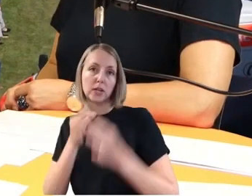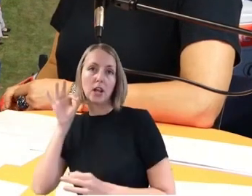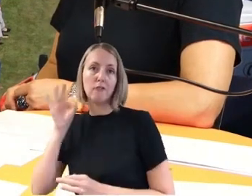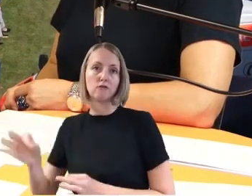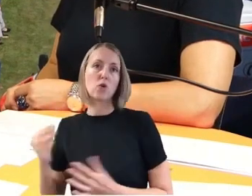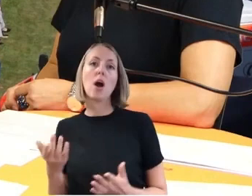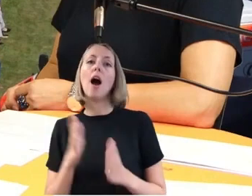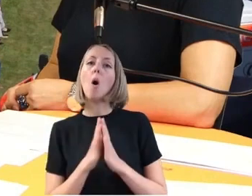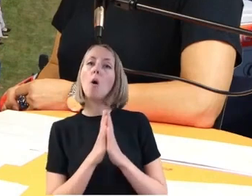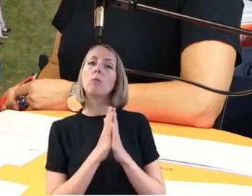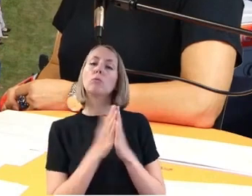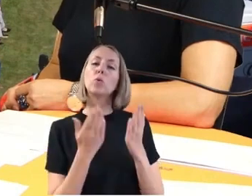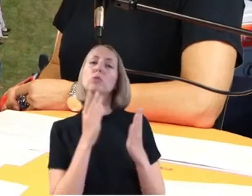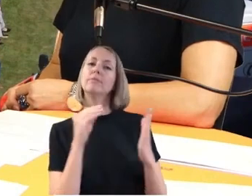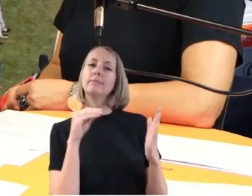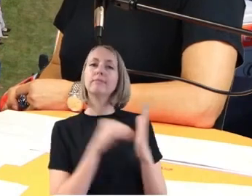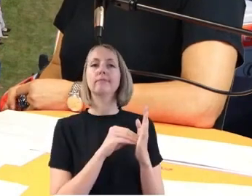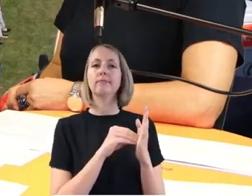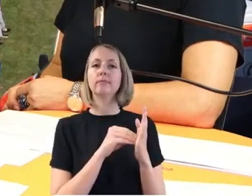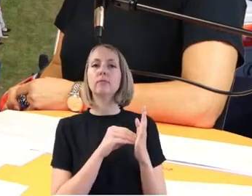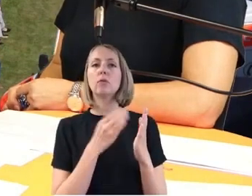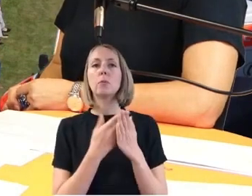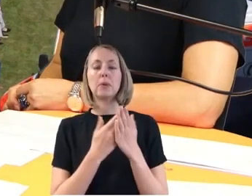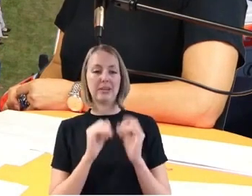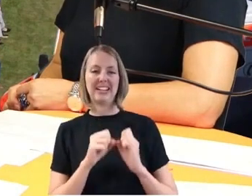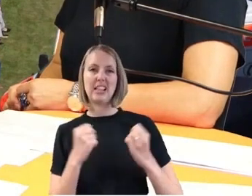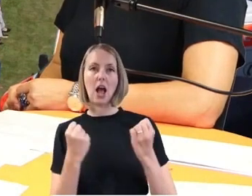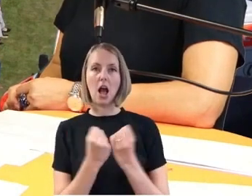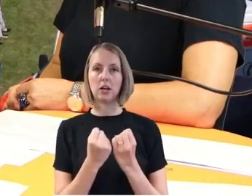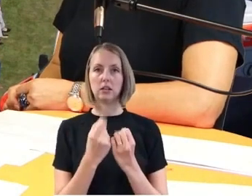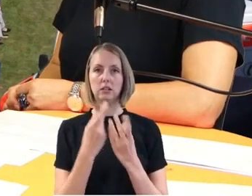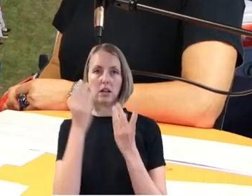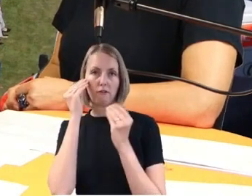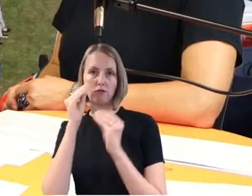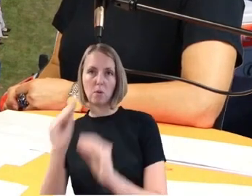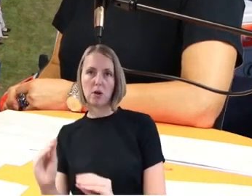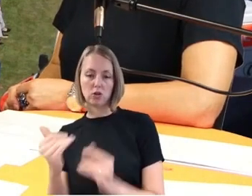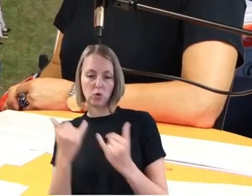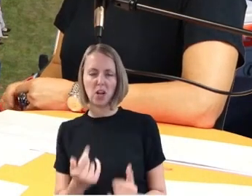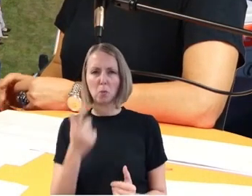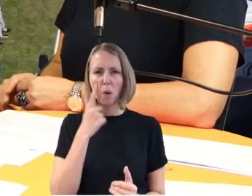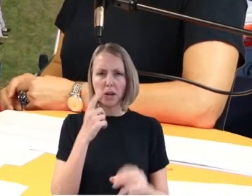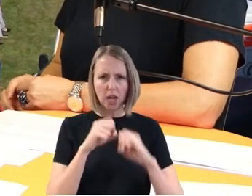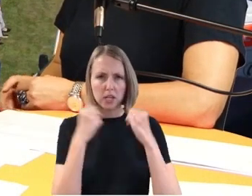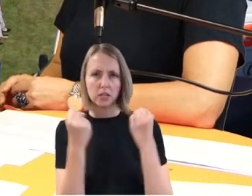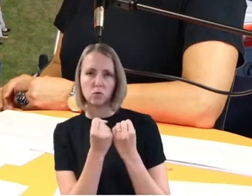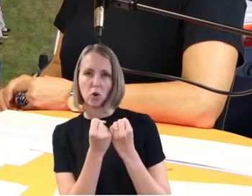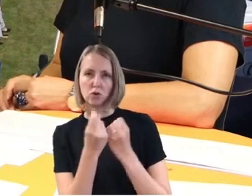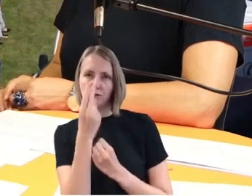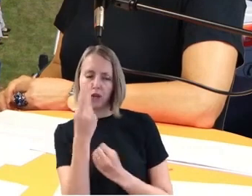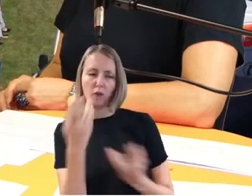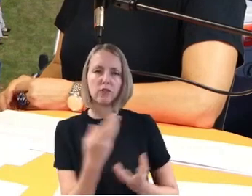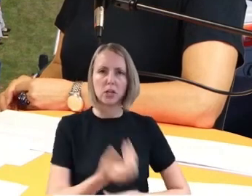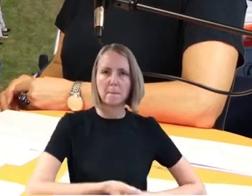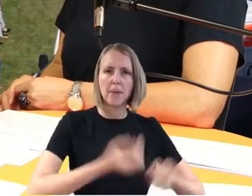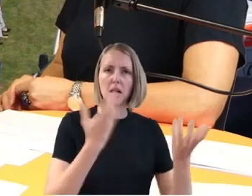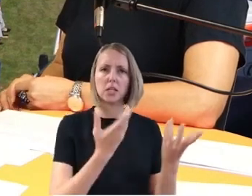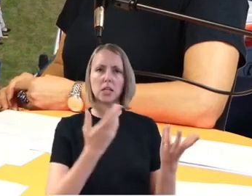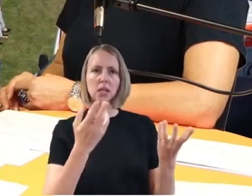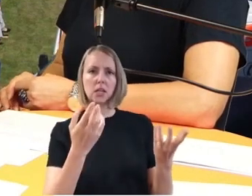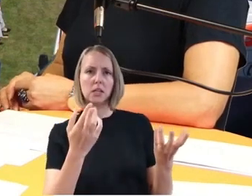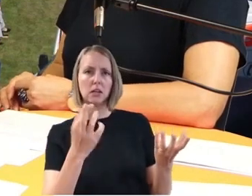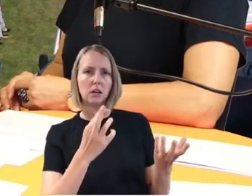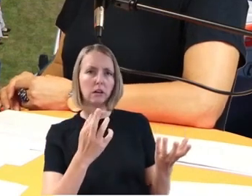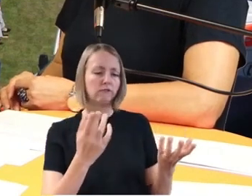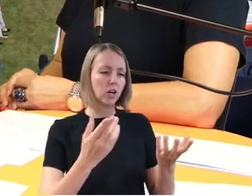also darüber bekommen sie zum beispiel lage informationen die sie dann in irgendeiner weise wieder in der in der übung verarbeiten und